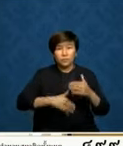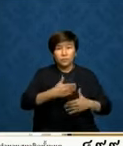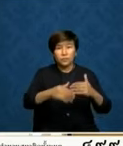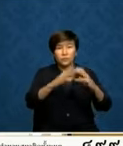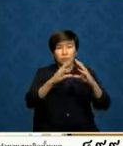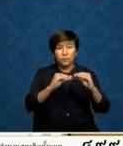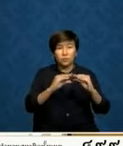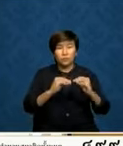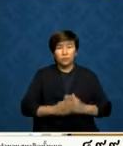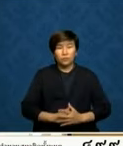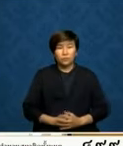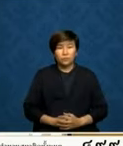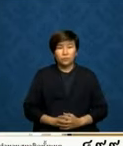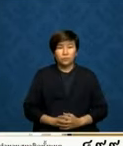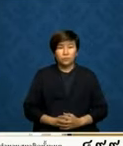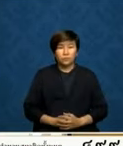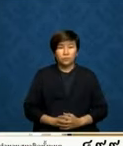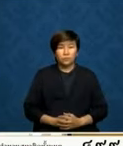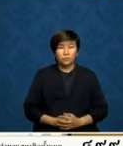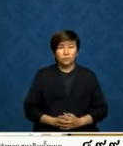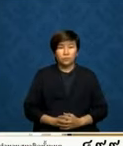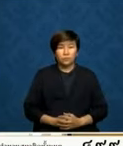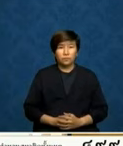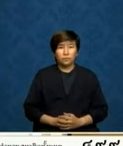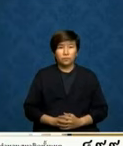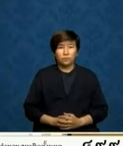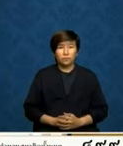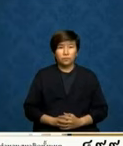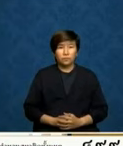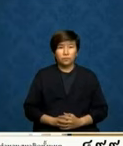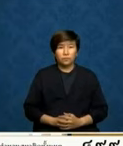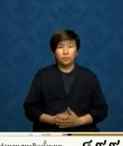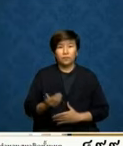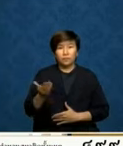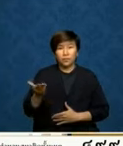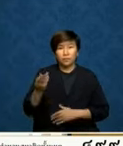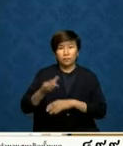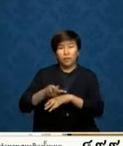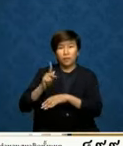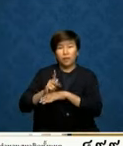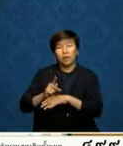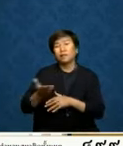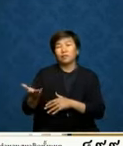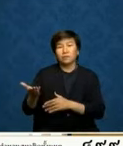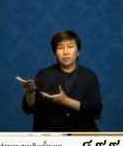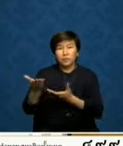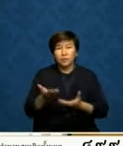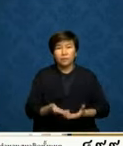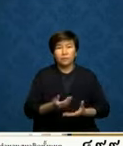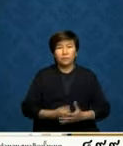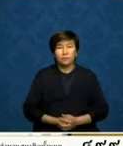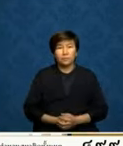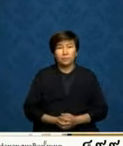าตท่านประธานครับ จนจบนะครับท่านประธานวิปเชิญ ขอบคุณท่านประธานครับเรียนท่านประธานสภาผู้แทนราษฎรที่